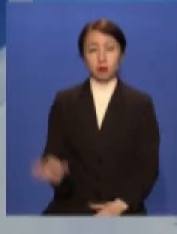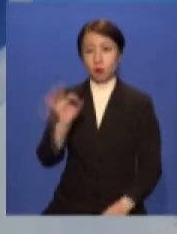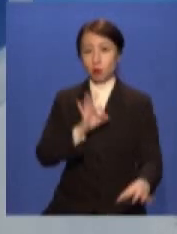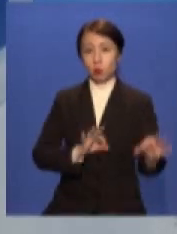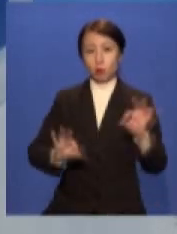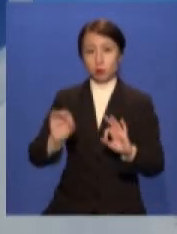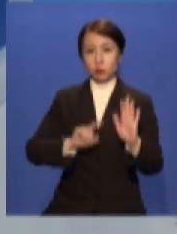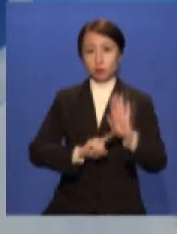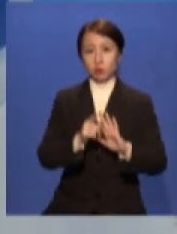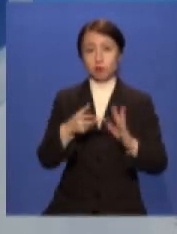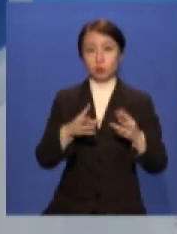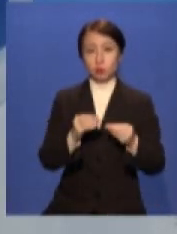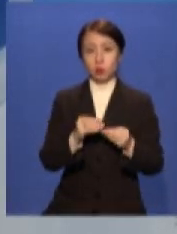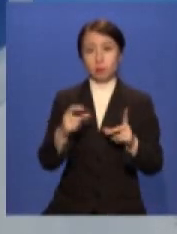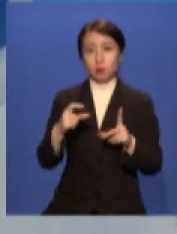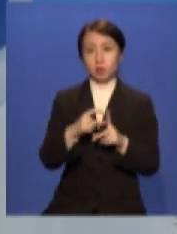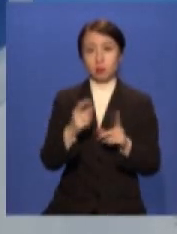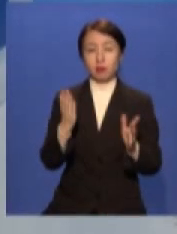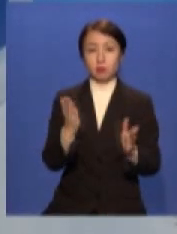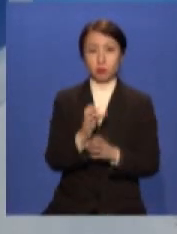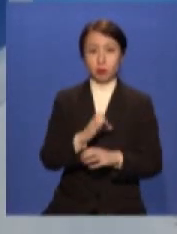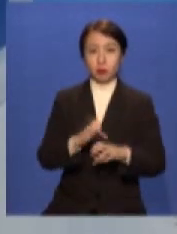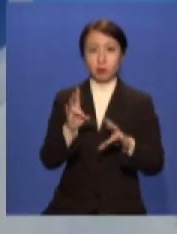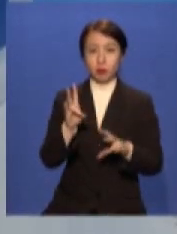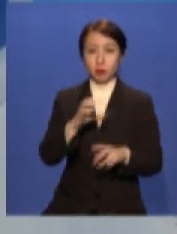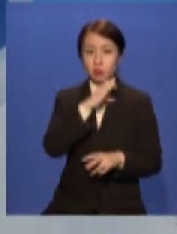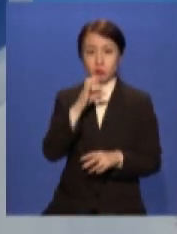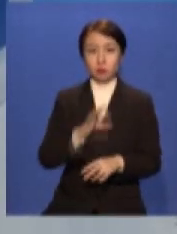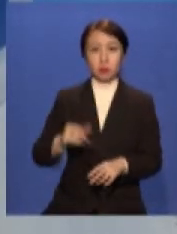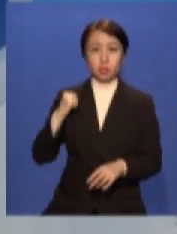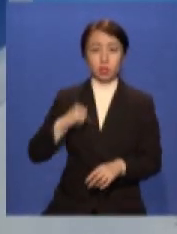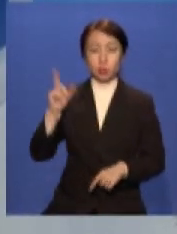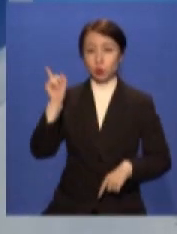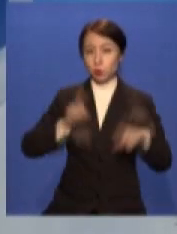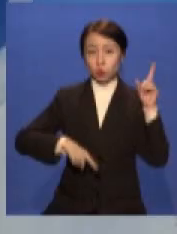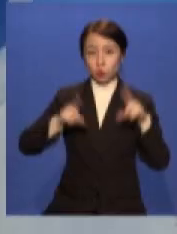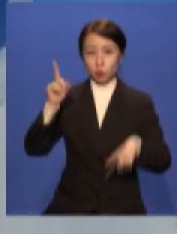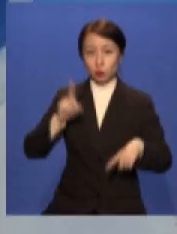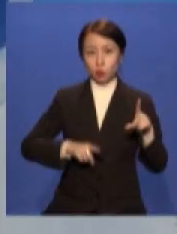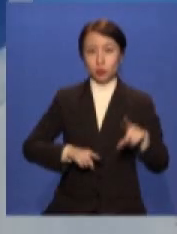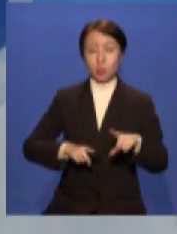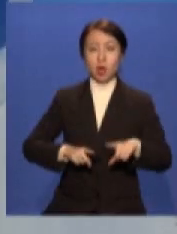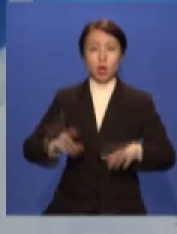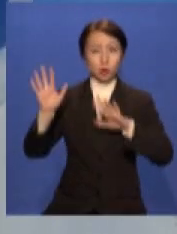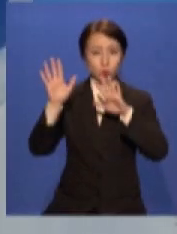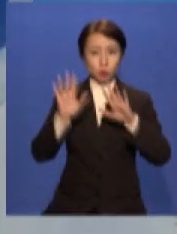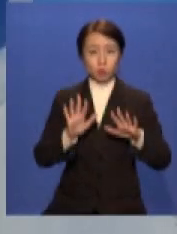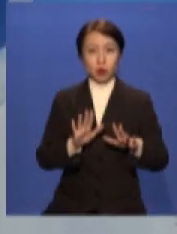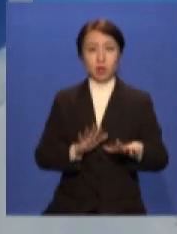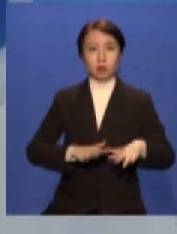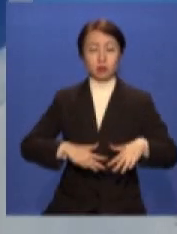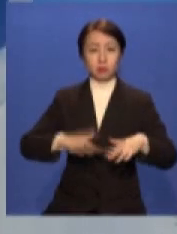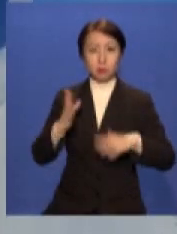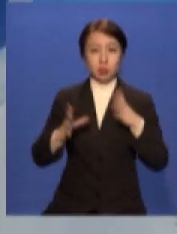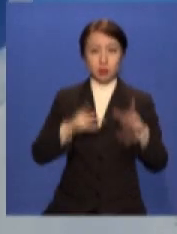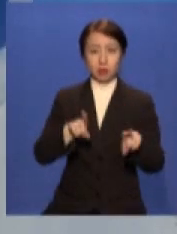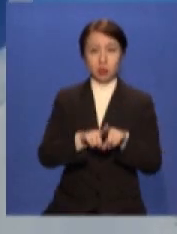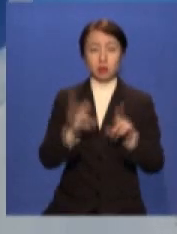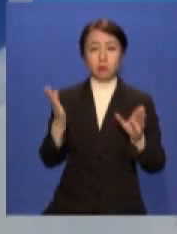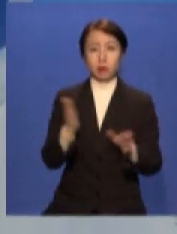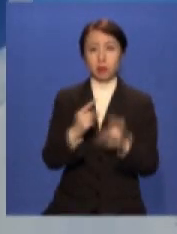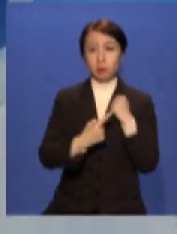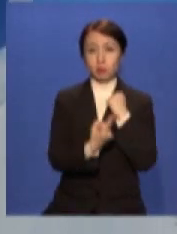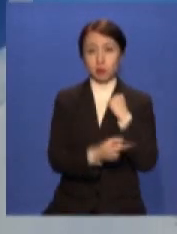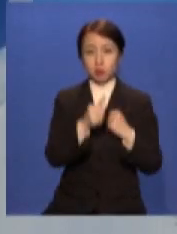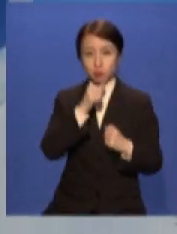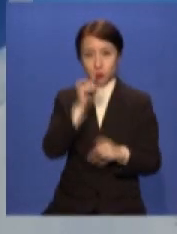Осень вышла на финишную прямую. По словам синоптиков, в ноябре североказахстанцев ожидают дождь, снег, туман и частая метель. О погоде в